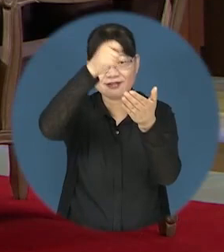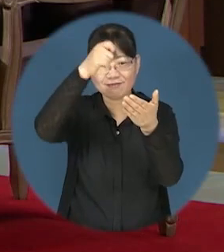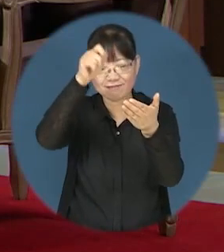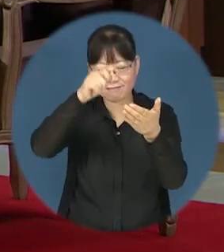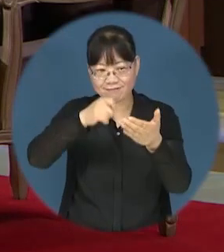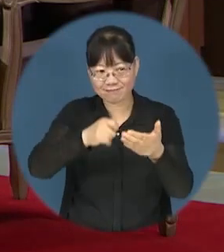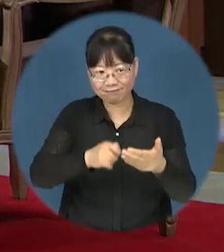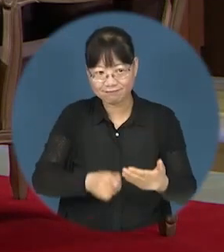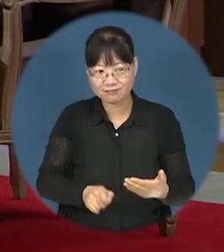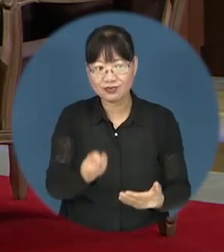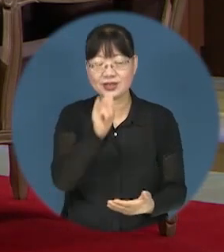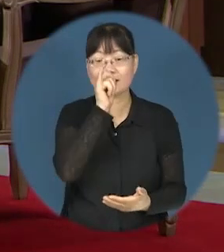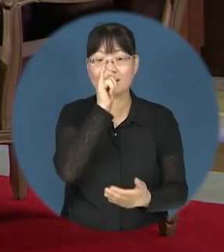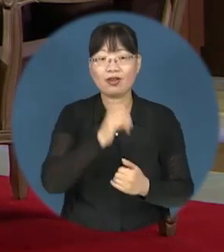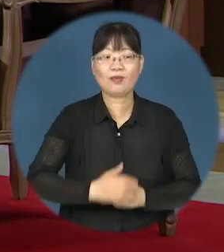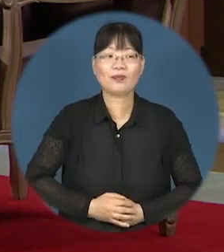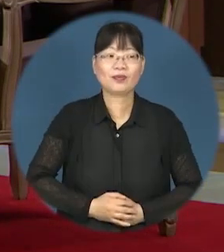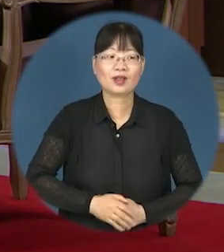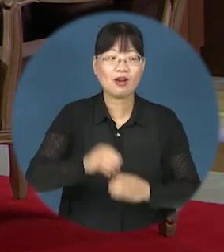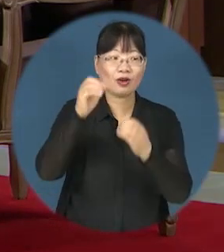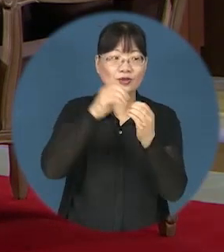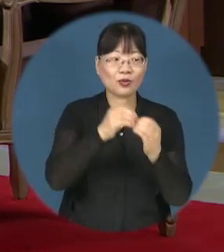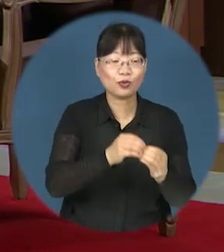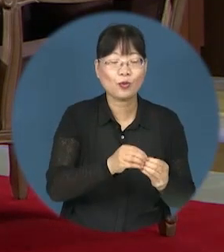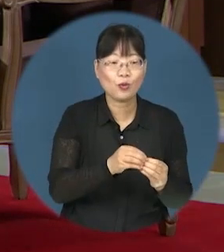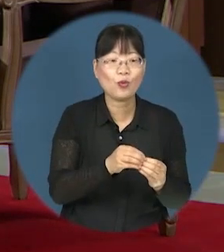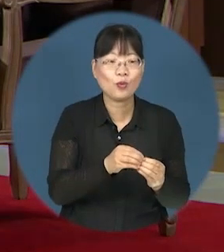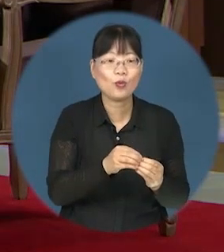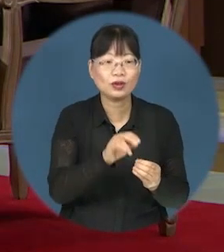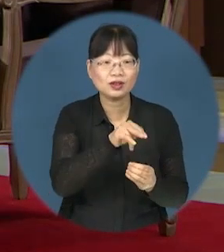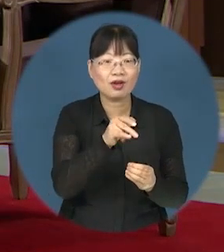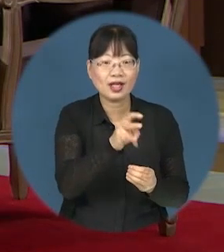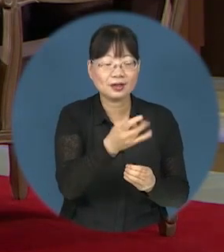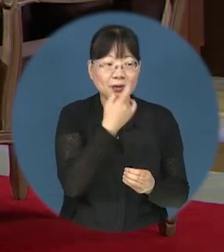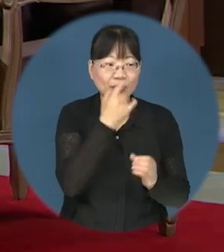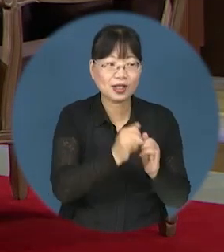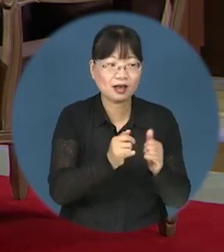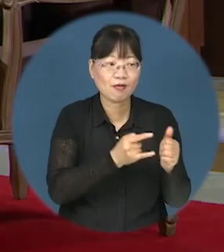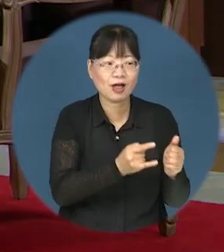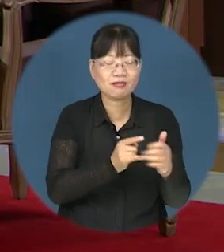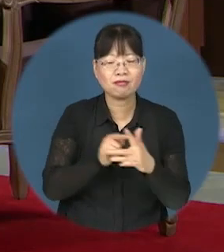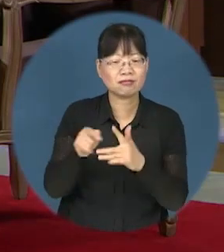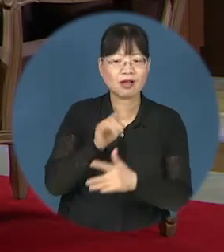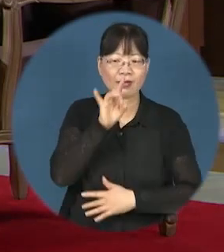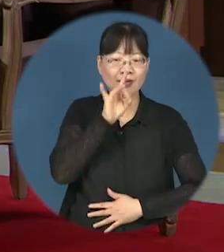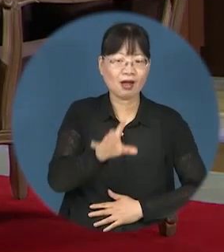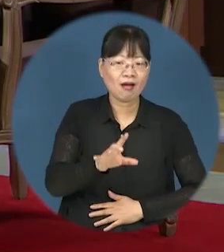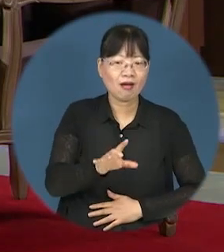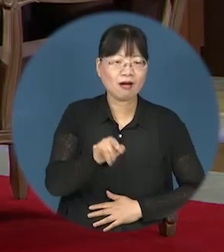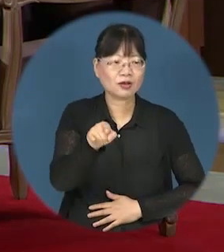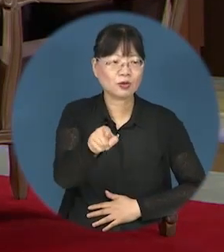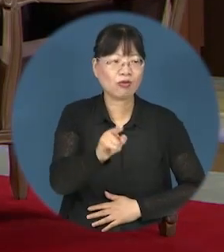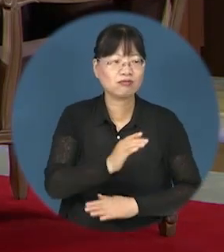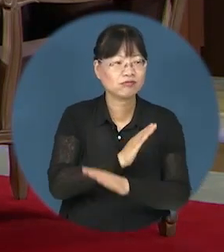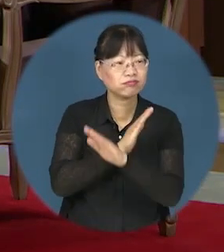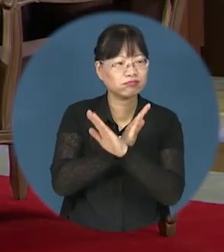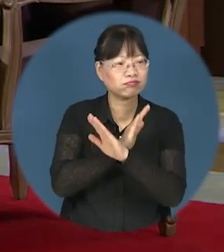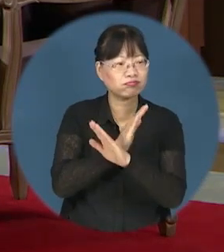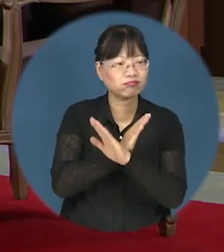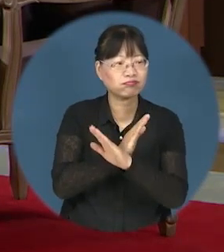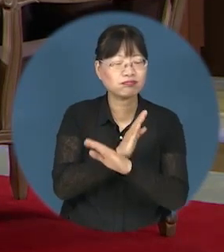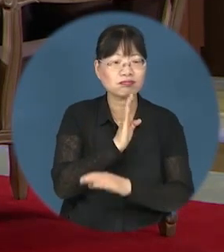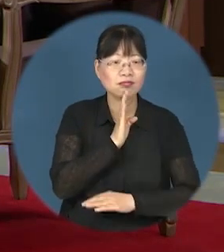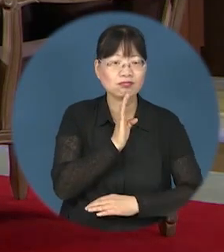마네킹에 그 정통 사회를 1 사람한테는 이해가 안되는 이해가 안 되는 정도가 아니라 해선 안되는 후에 약한 내